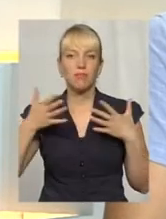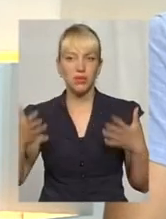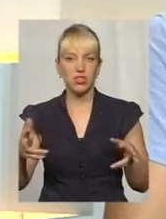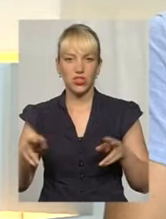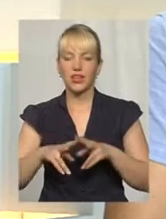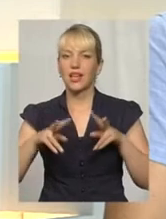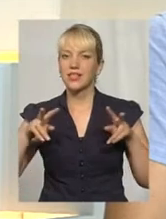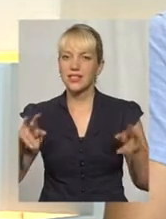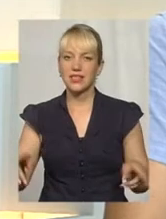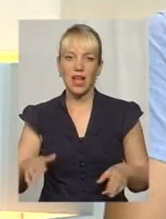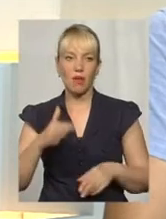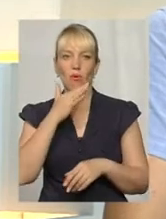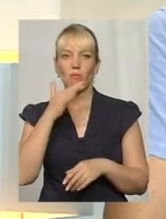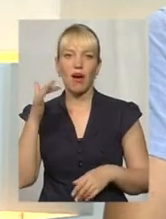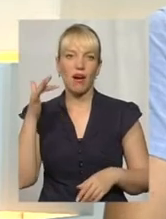само багато